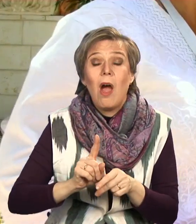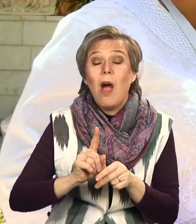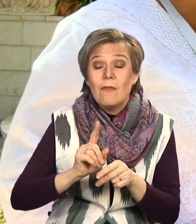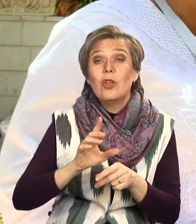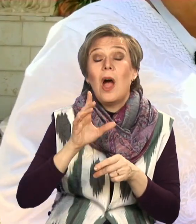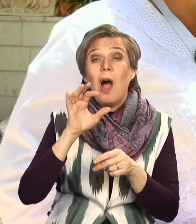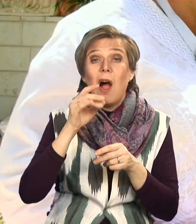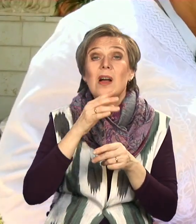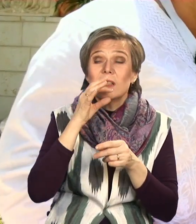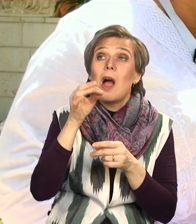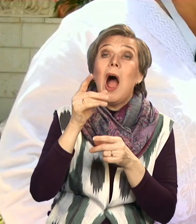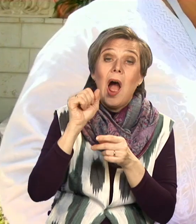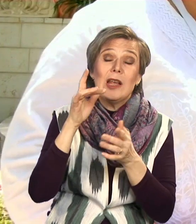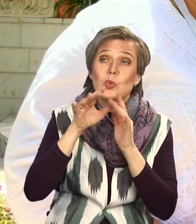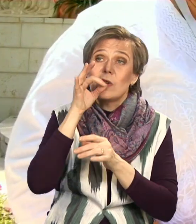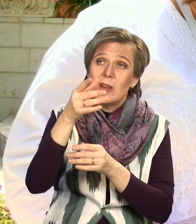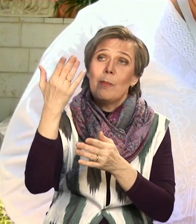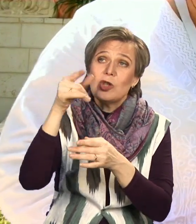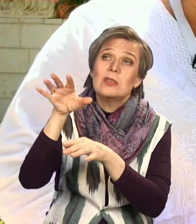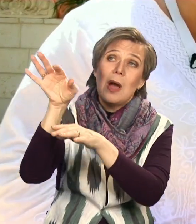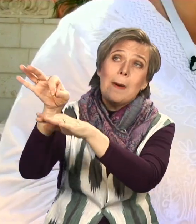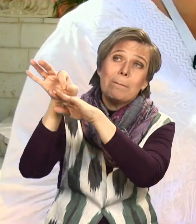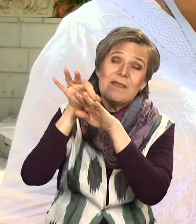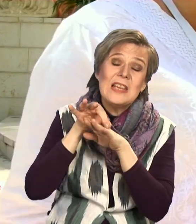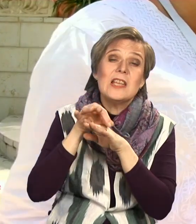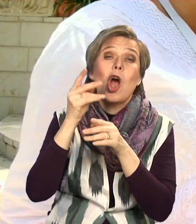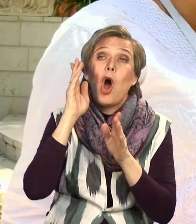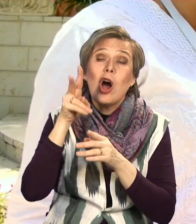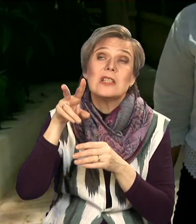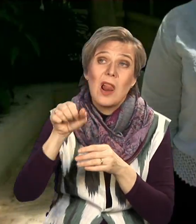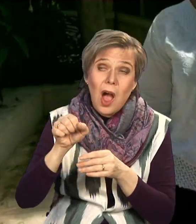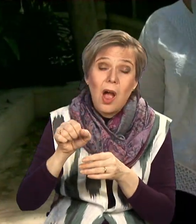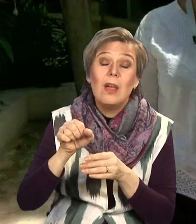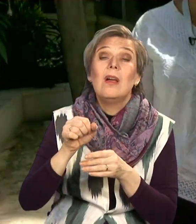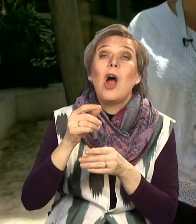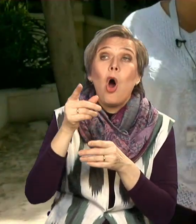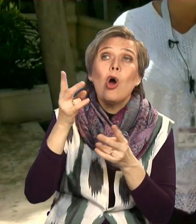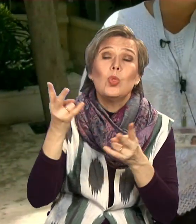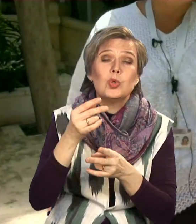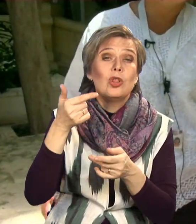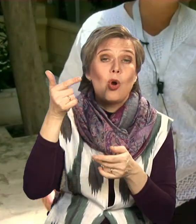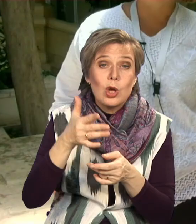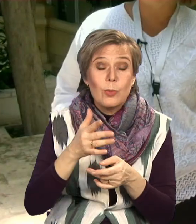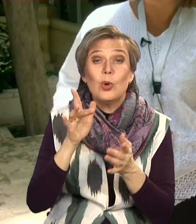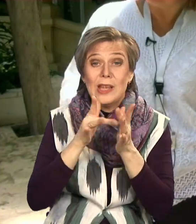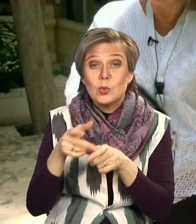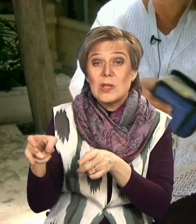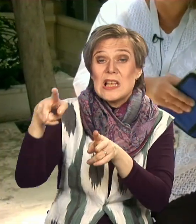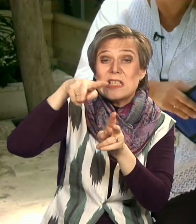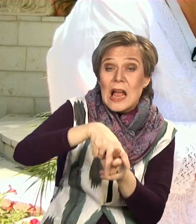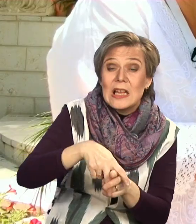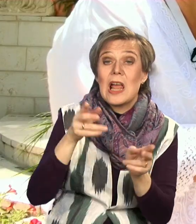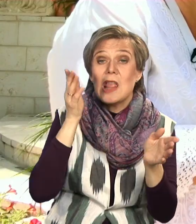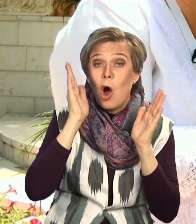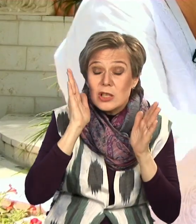Вифагия, пойдите, приведите осла, скажите, он нужен Господу. Иисус садится на этого осла, и в исполнении